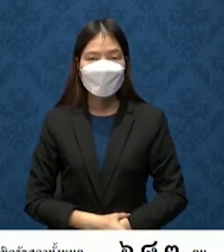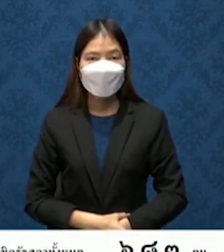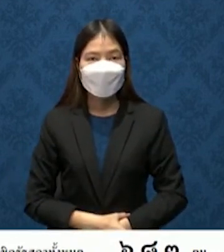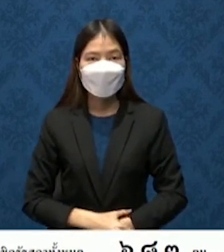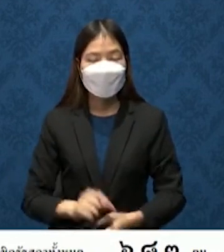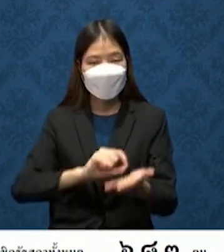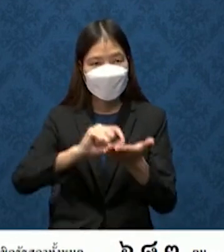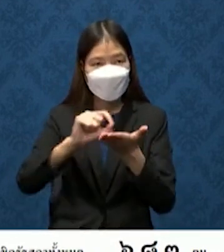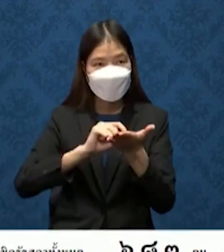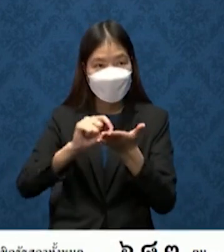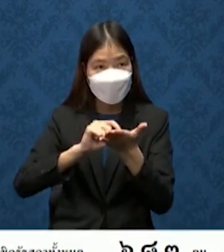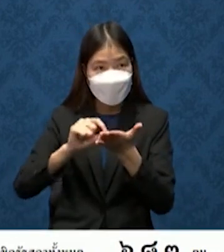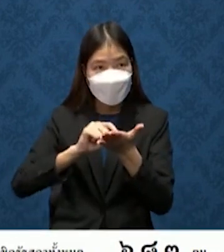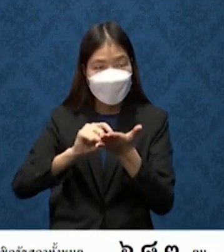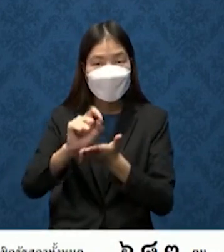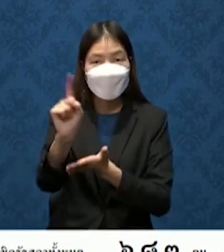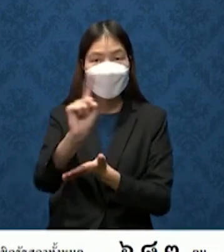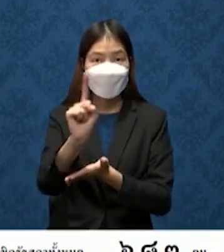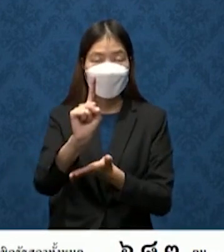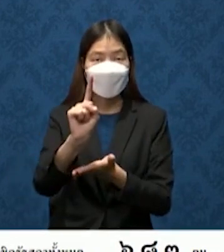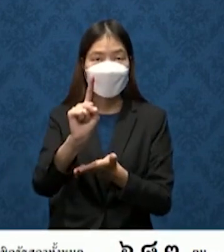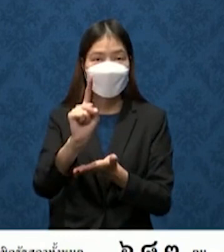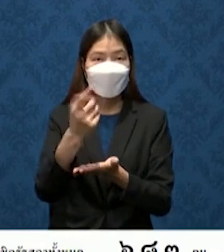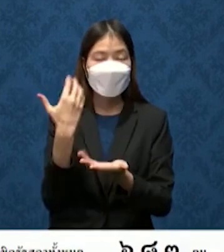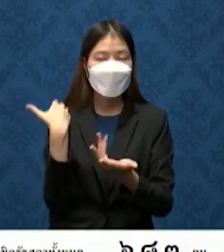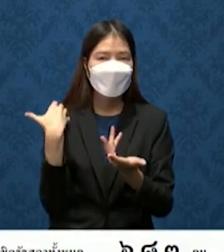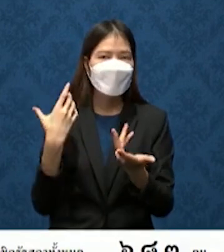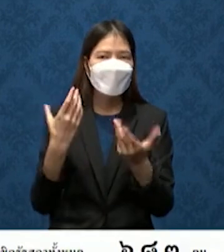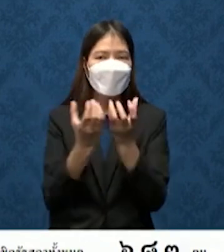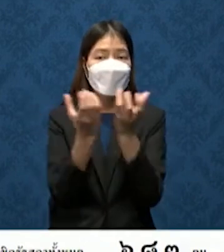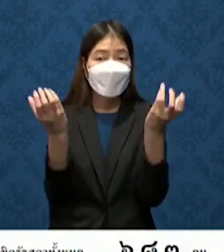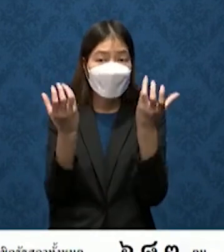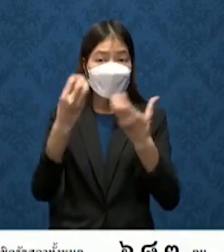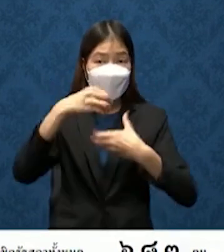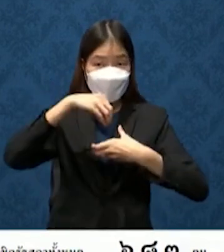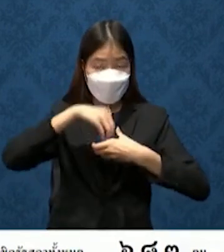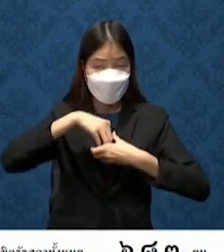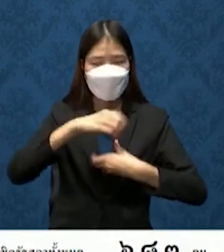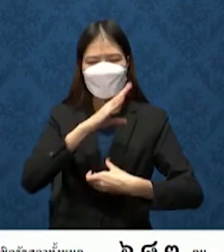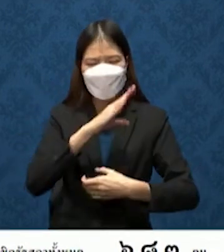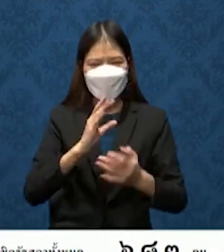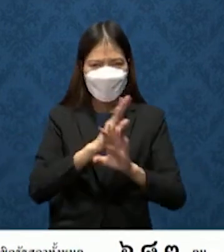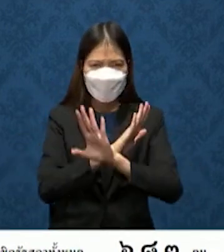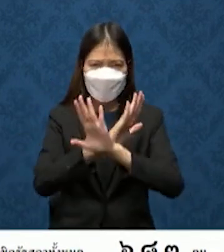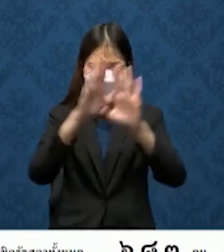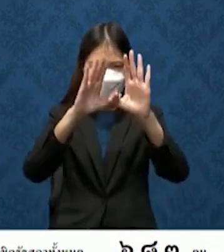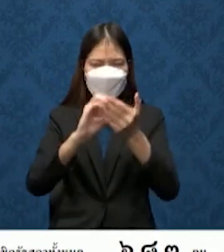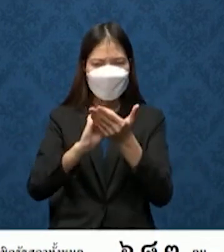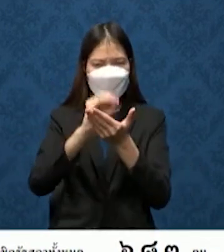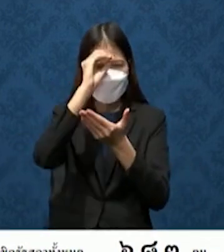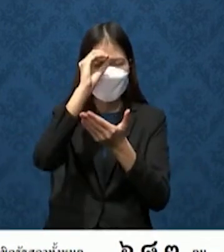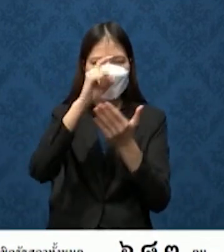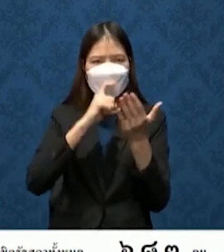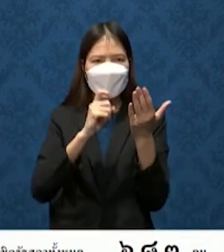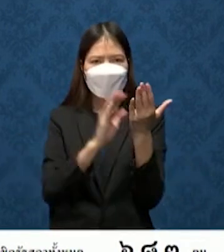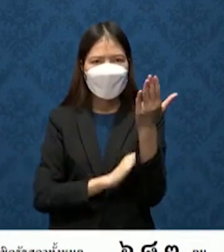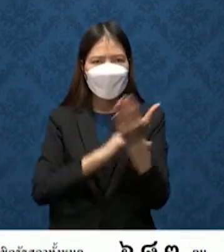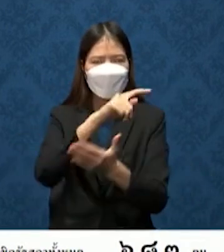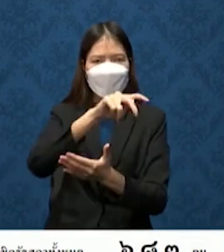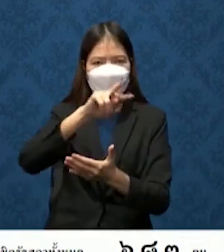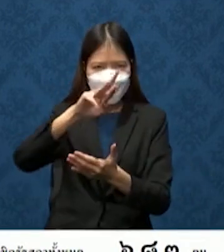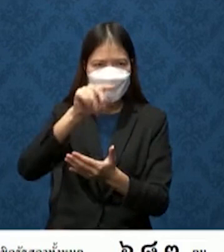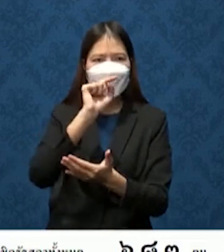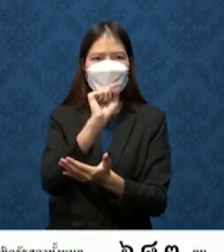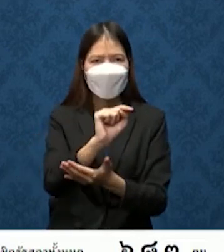เข้นว่าเมื่อมันเป็นธรรมนูลเี่ยแล้เรายกเลิกพราบยากการศึษาแ่งชาติฉบับ 2,14